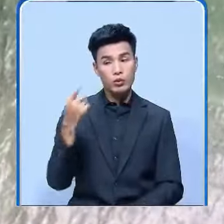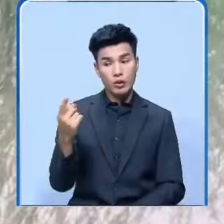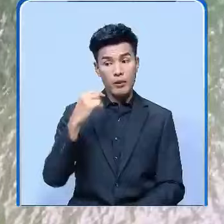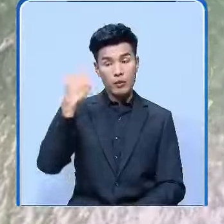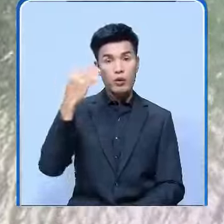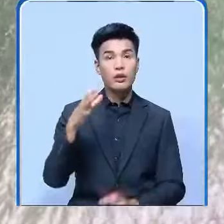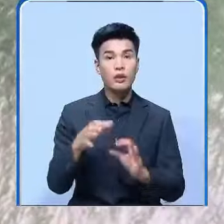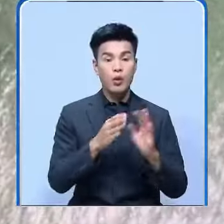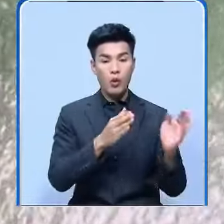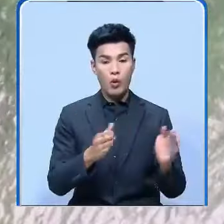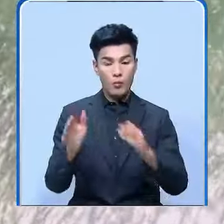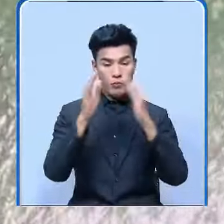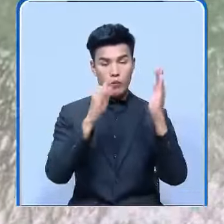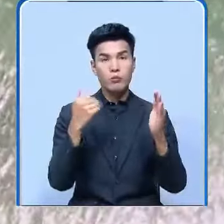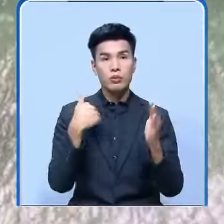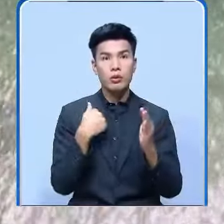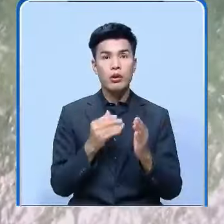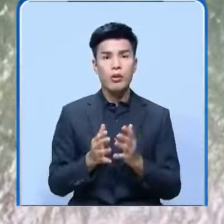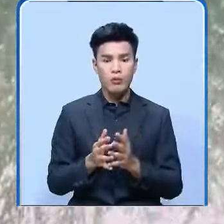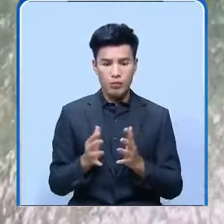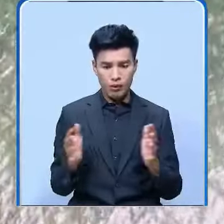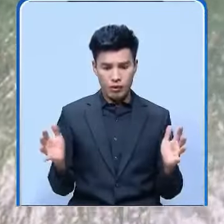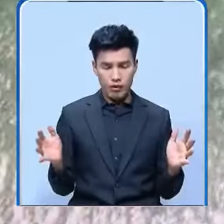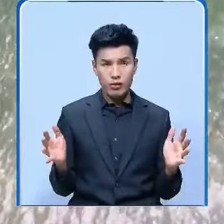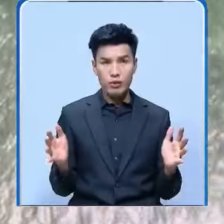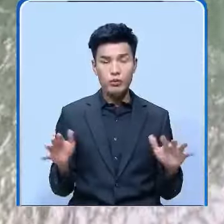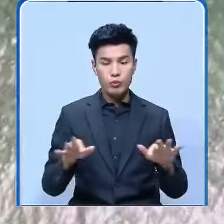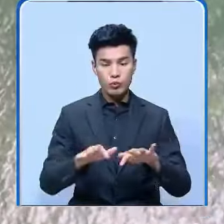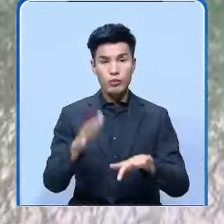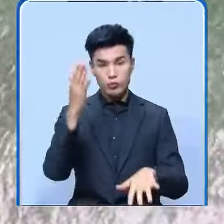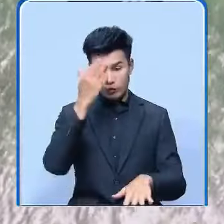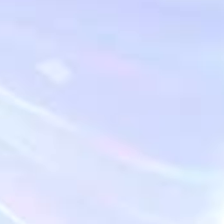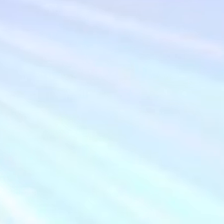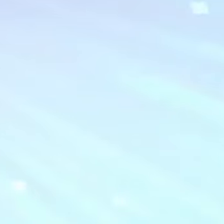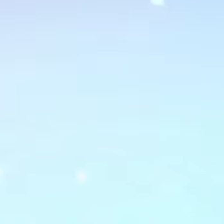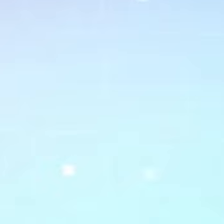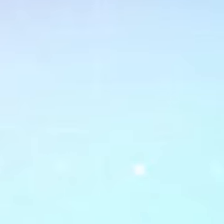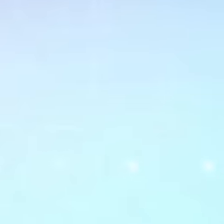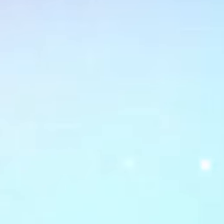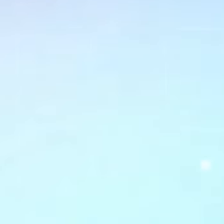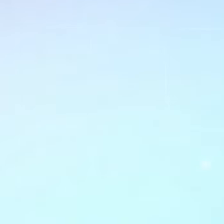คลื่นลมทะเลด้วย มันเยอะมากเลยนะโอ้สวยจริงๆ ค่ะ